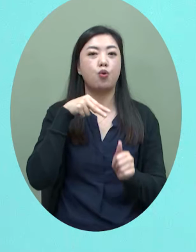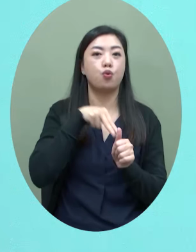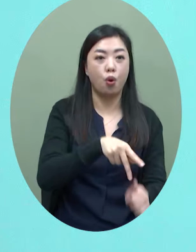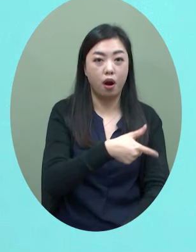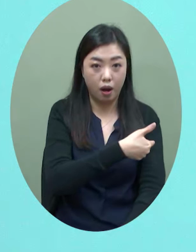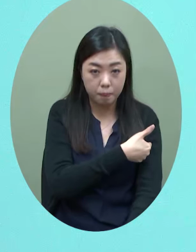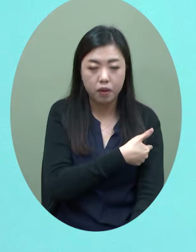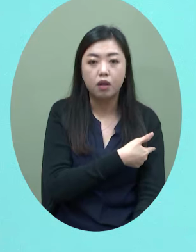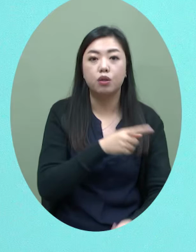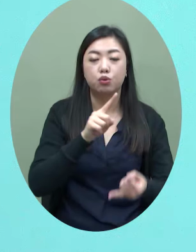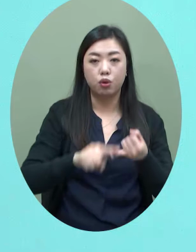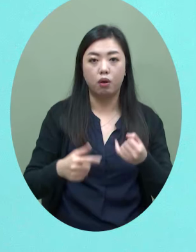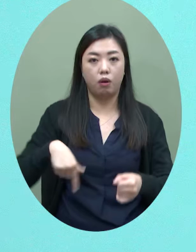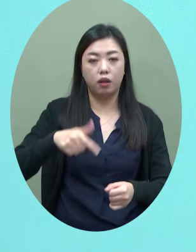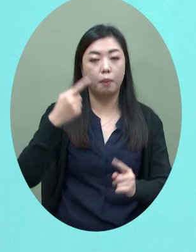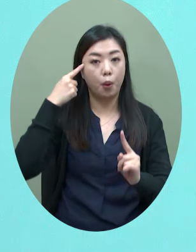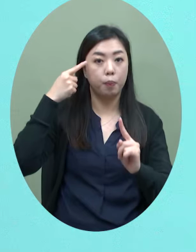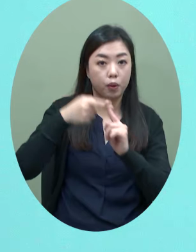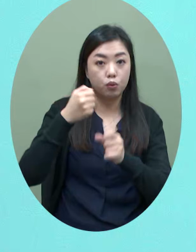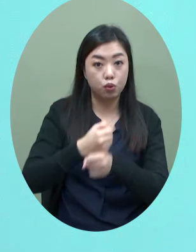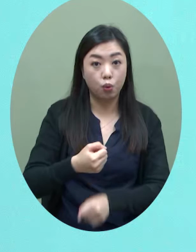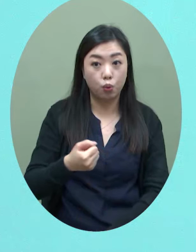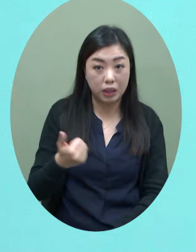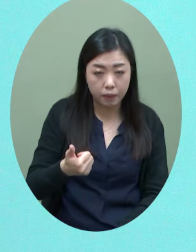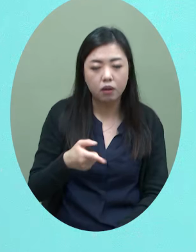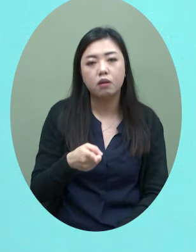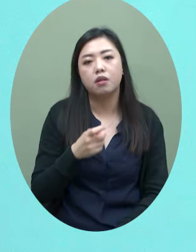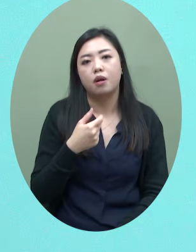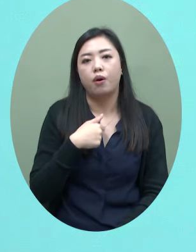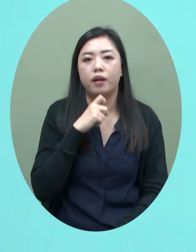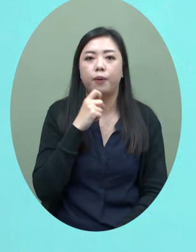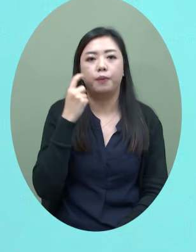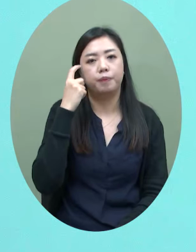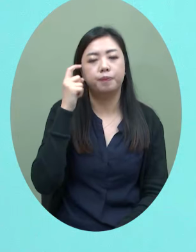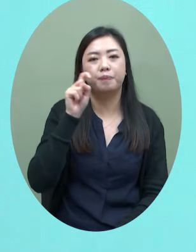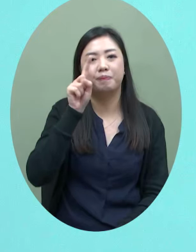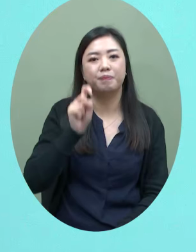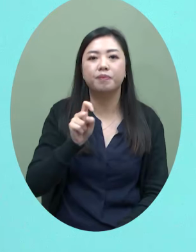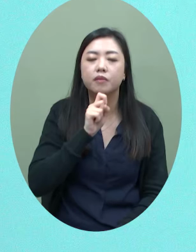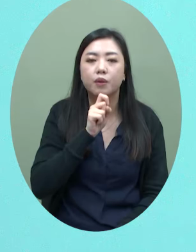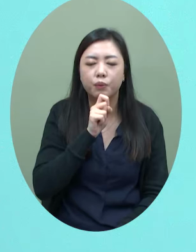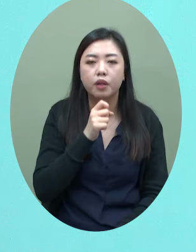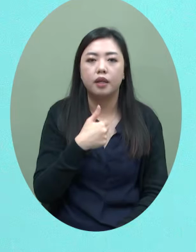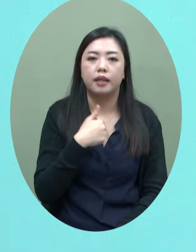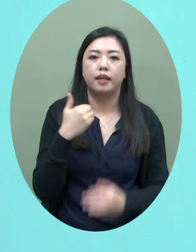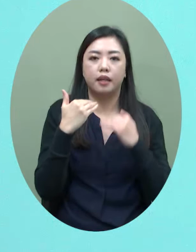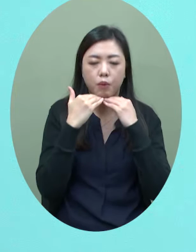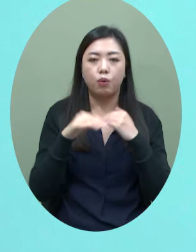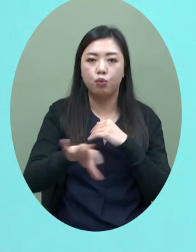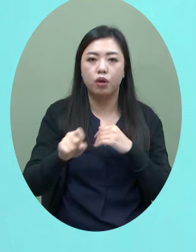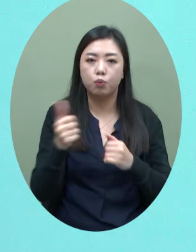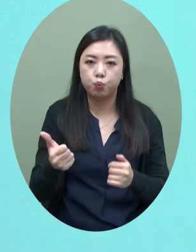達至到我哋想見到嘅效果咧？我好有疑問，所以我希望咧係俾到市民有嗰個積極